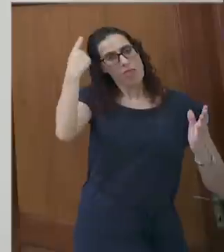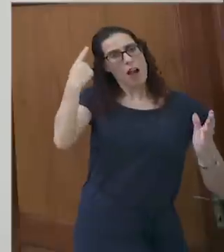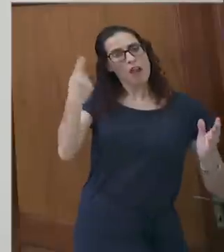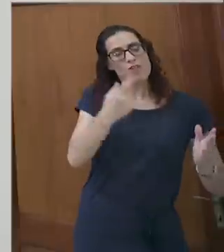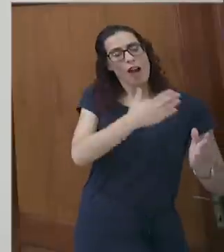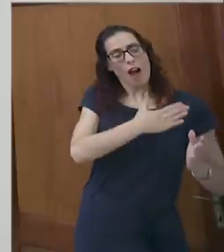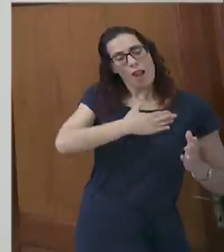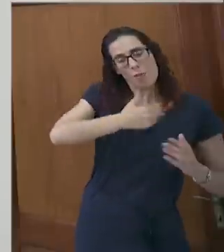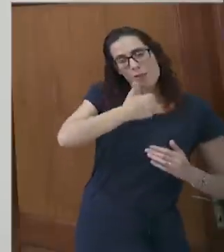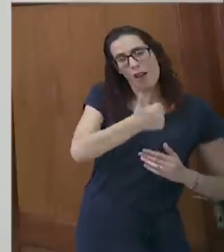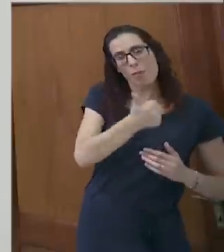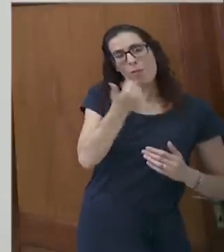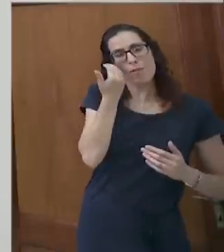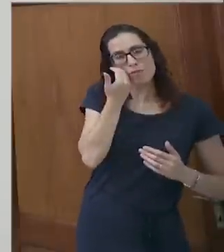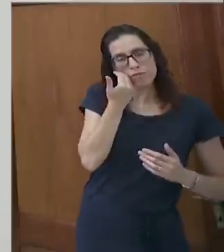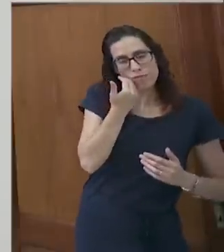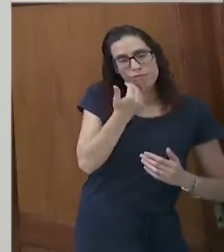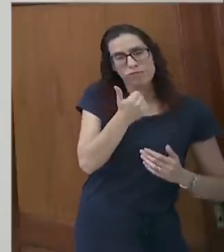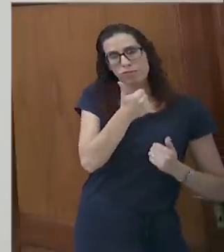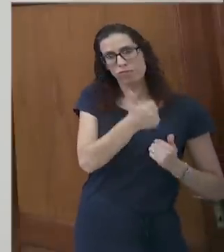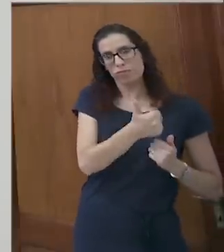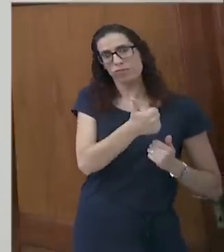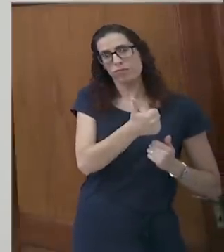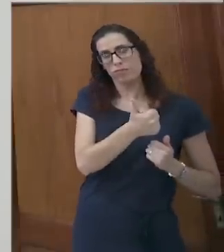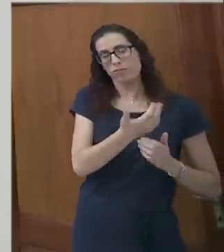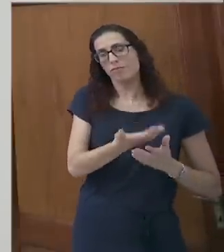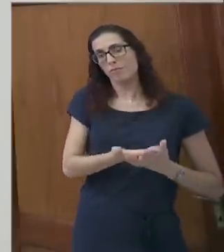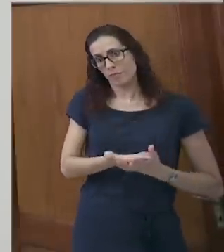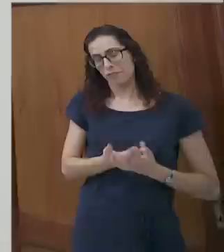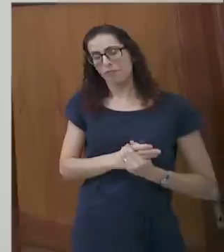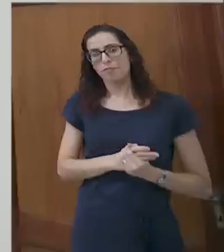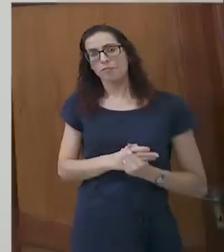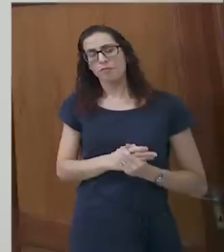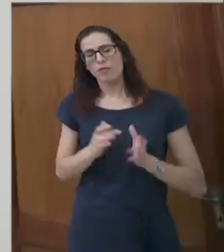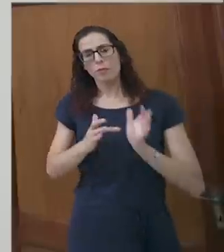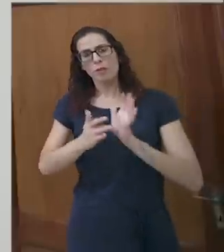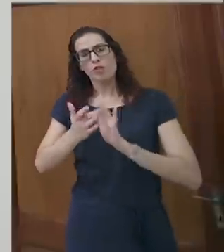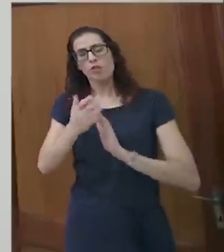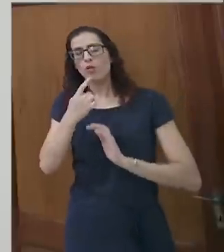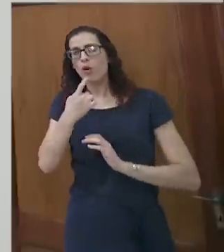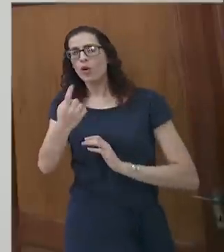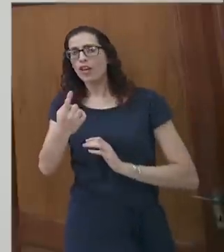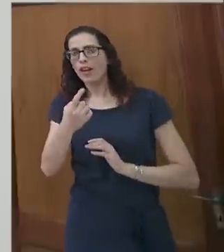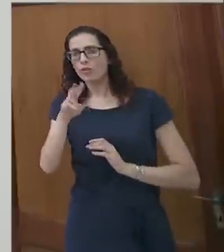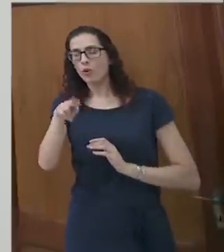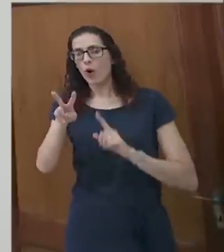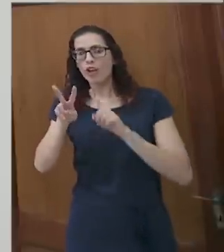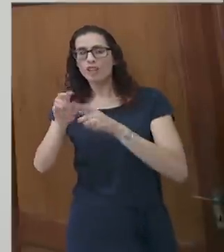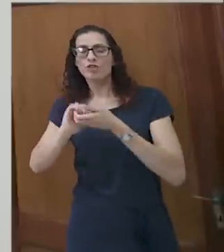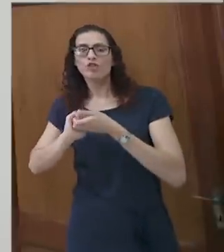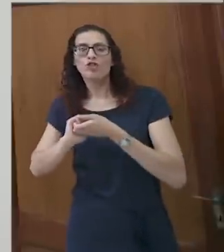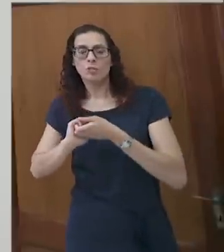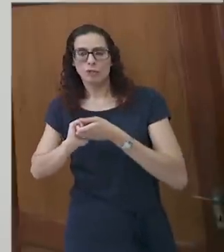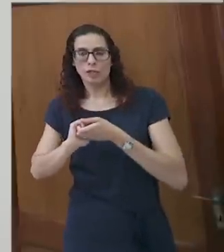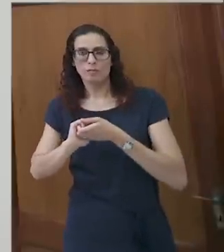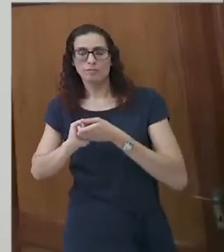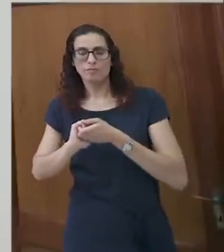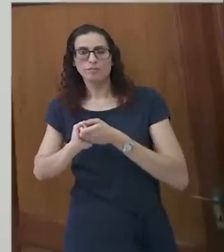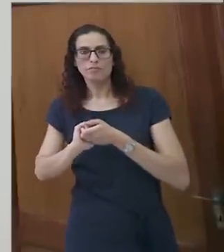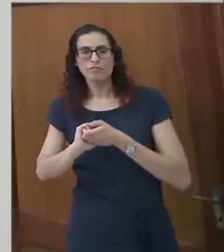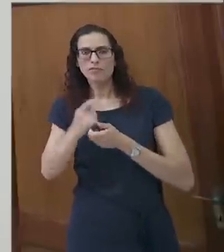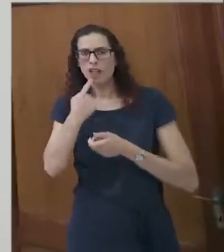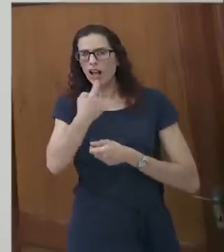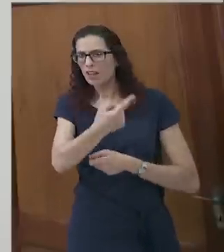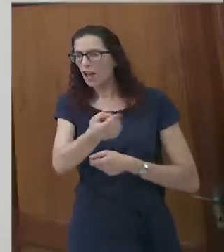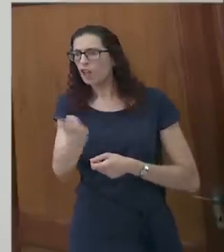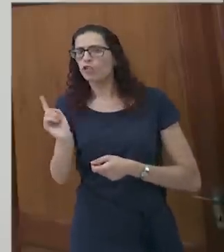Imbagħad Ġesu jgħid xi ħaġa sabiħa ħafna lid-dixxiepli li tgħod ħafna wkoll għalina llum.